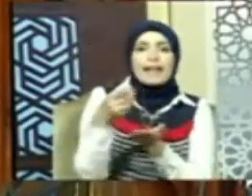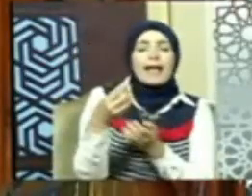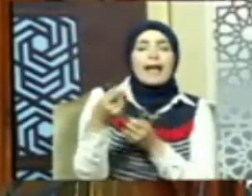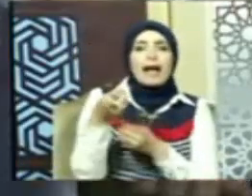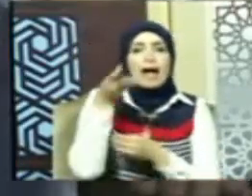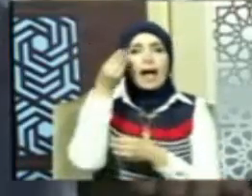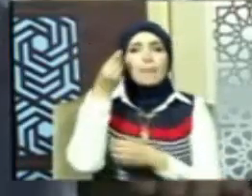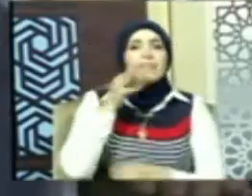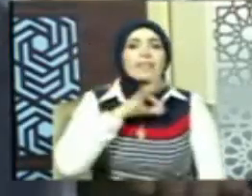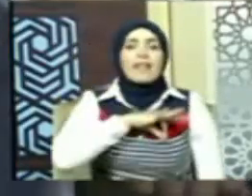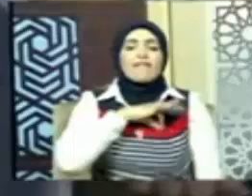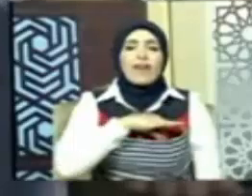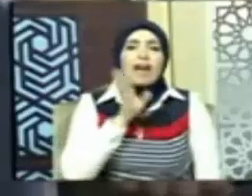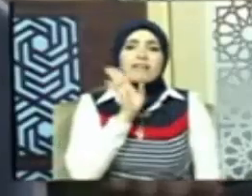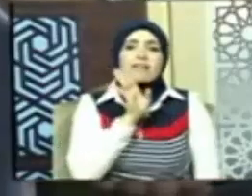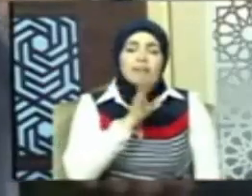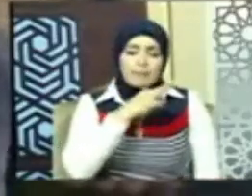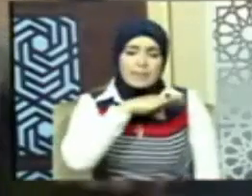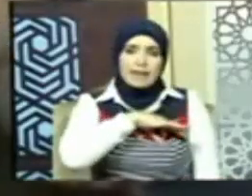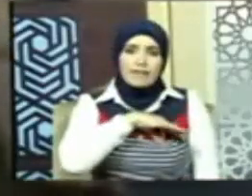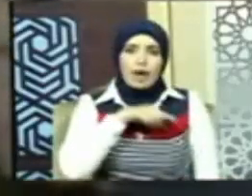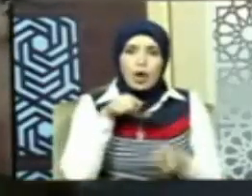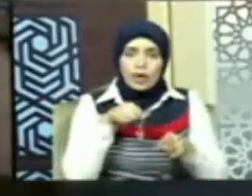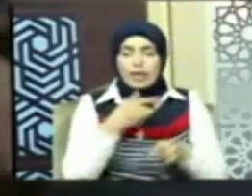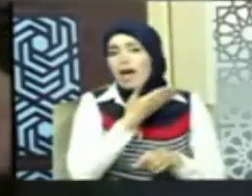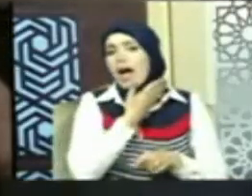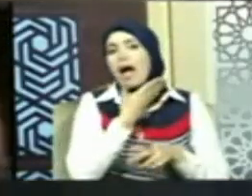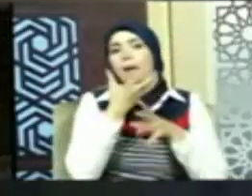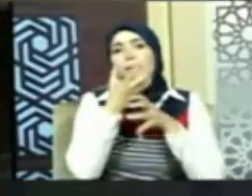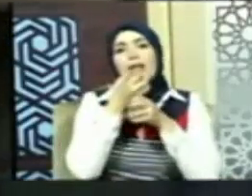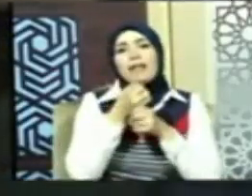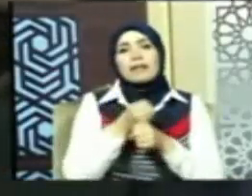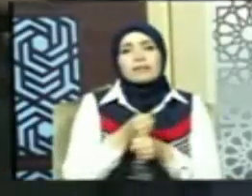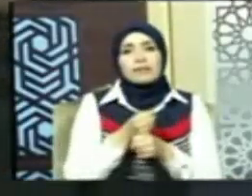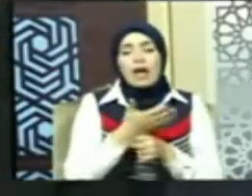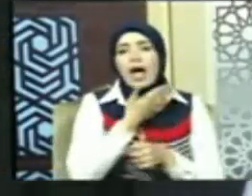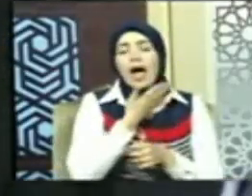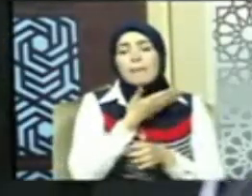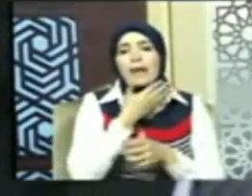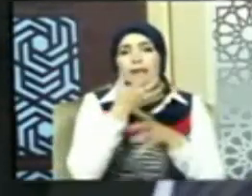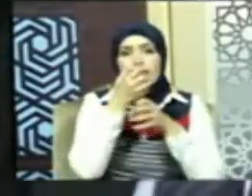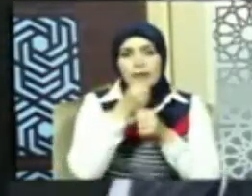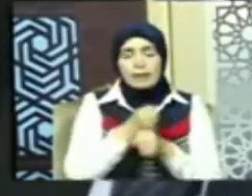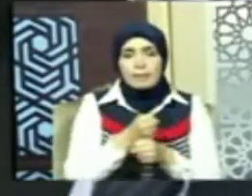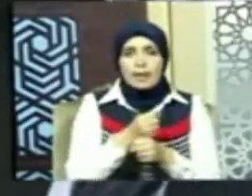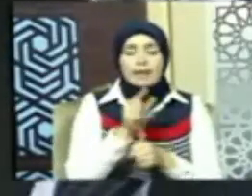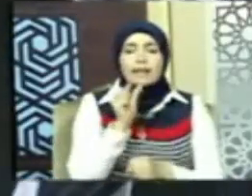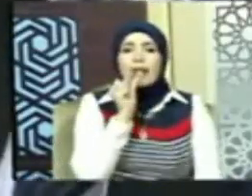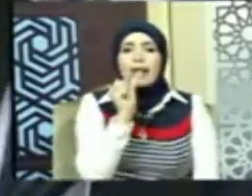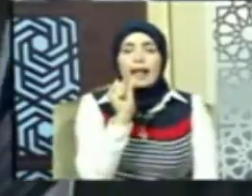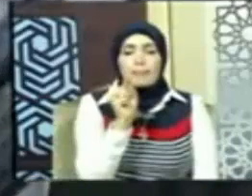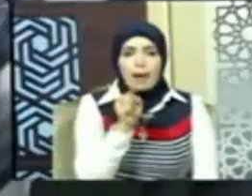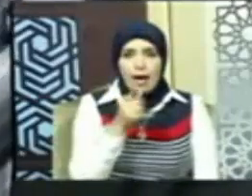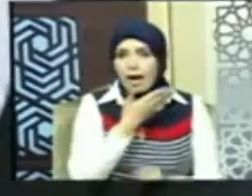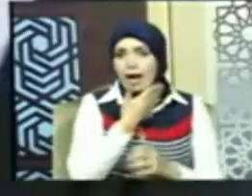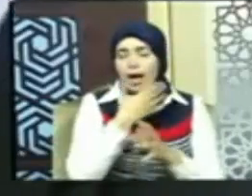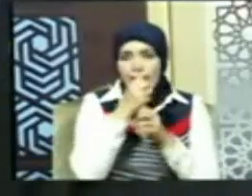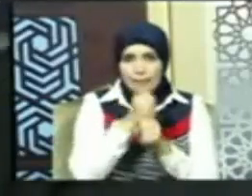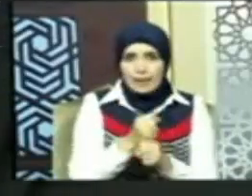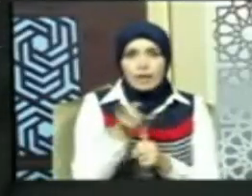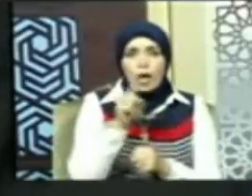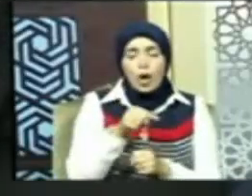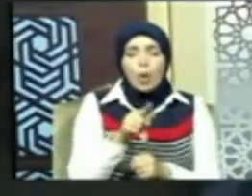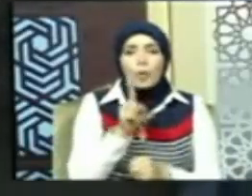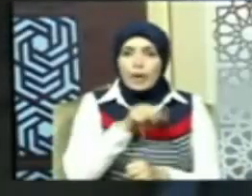نافعا. وهنا أمانة العلم وأمانة الكلمة وأمانة